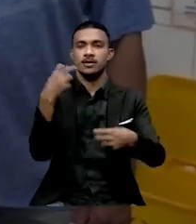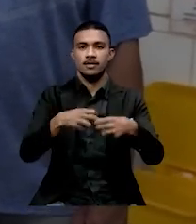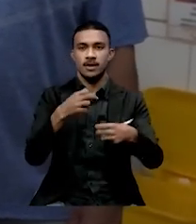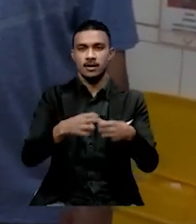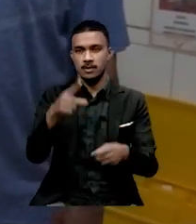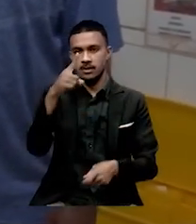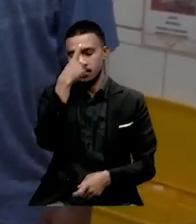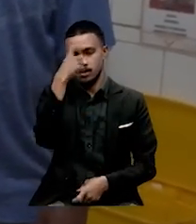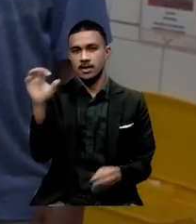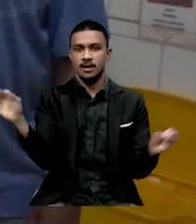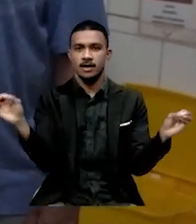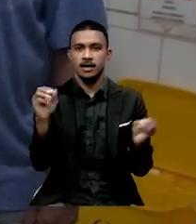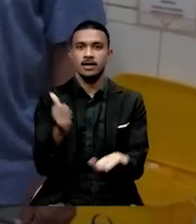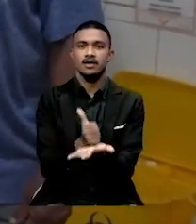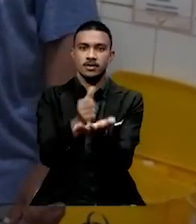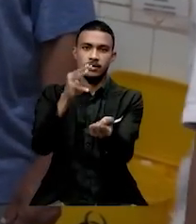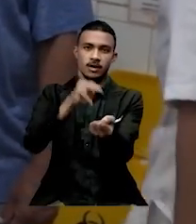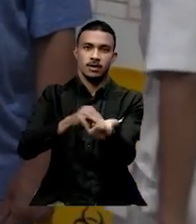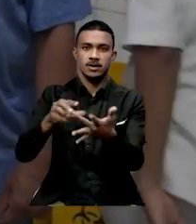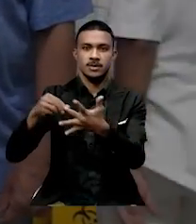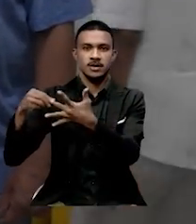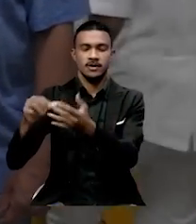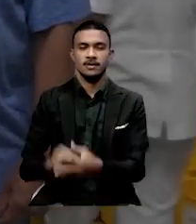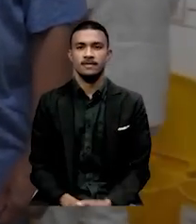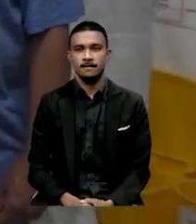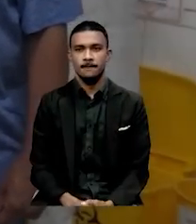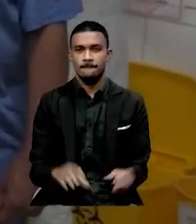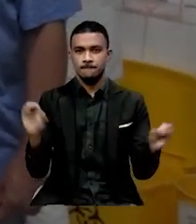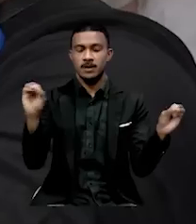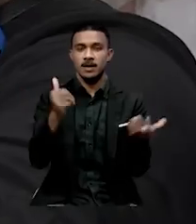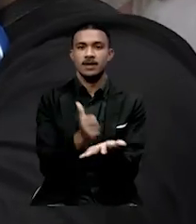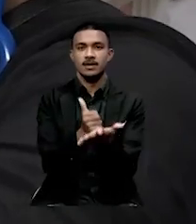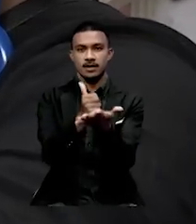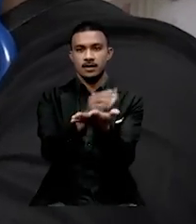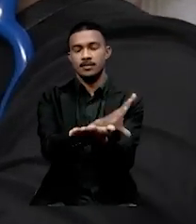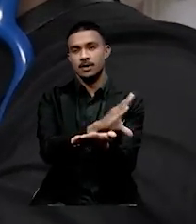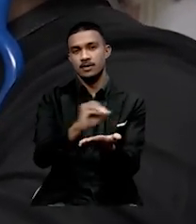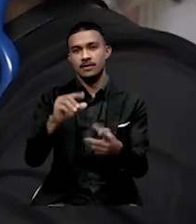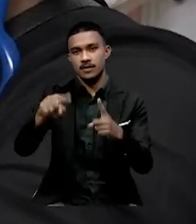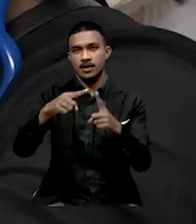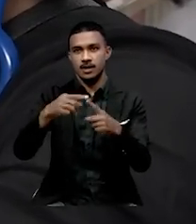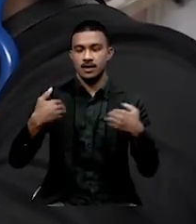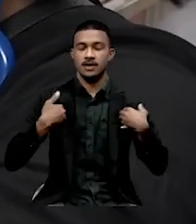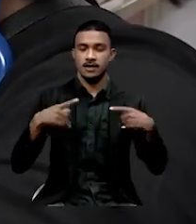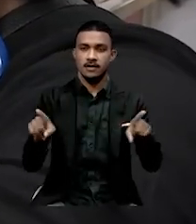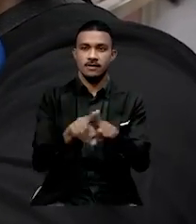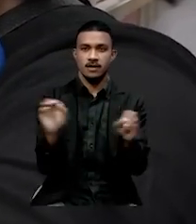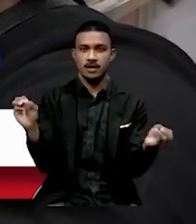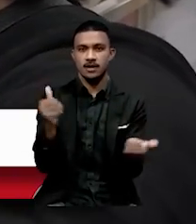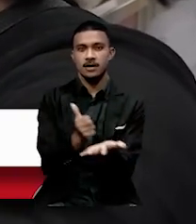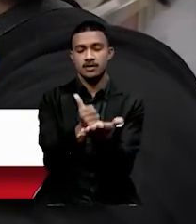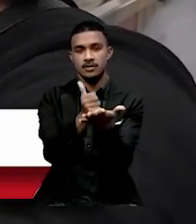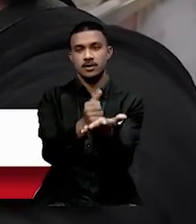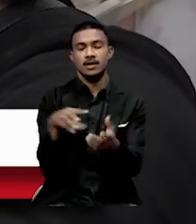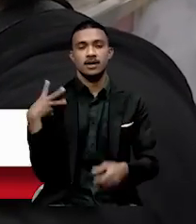ia intervenção ho si médico específico la ia tratamento Kuan Hwasane memang lah ia tratamento spesifik kita